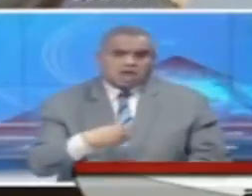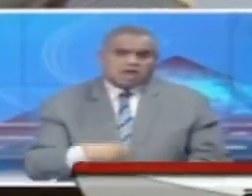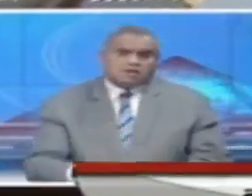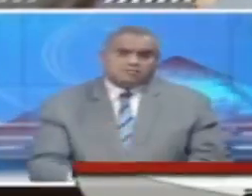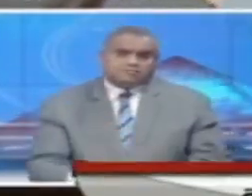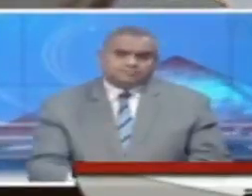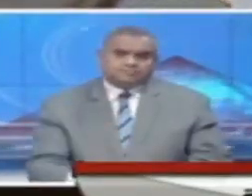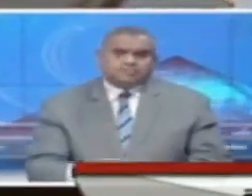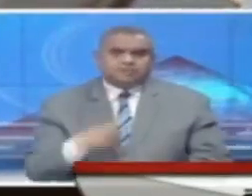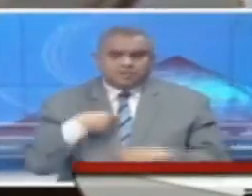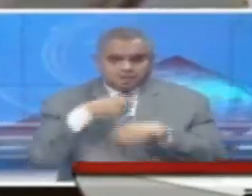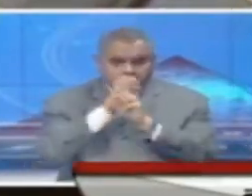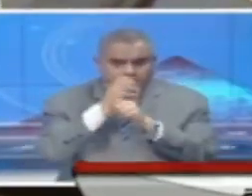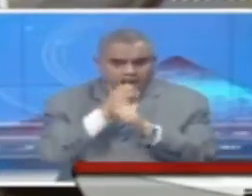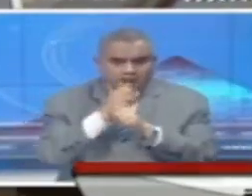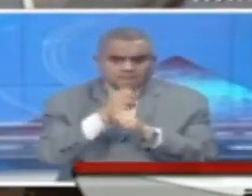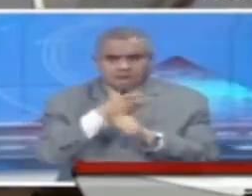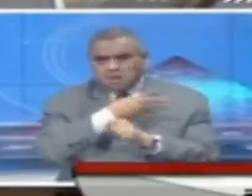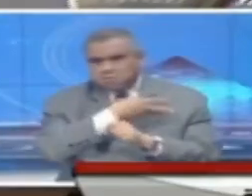والمعامل